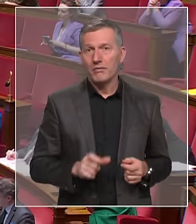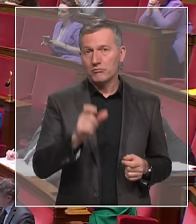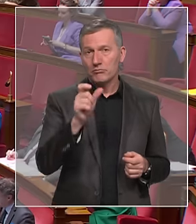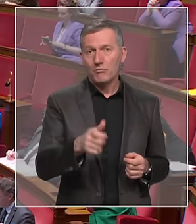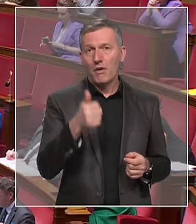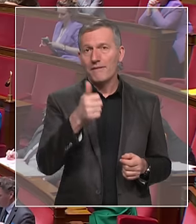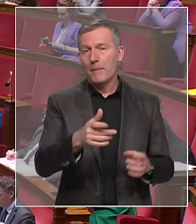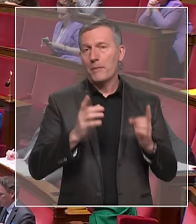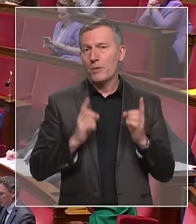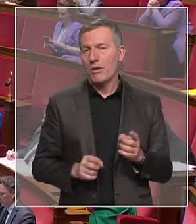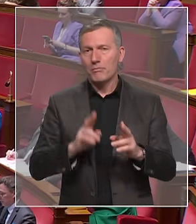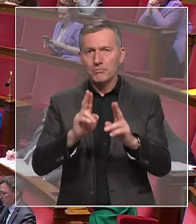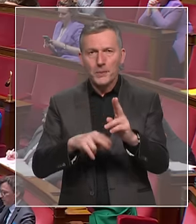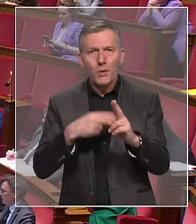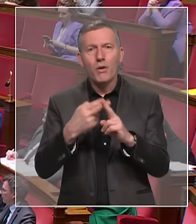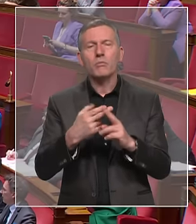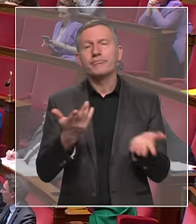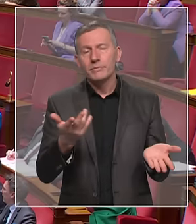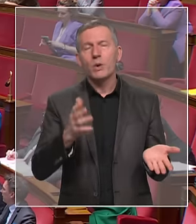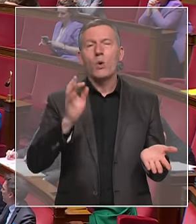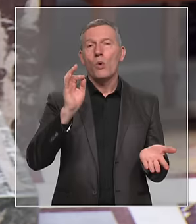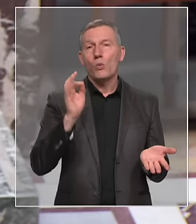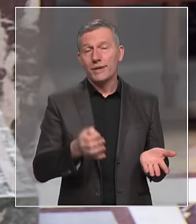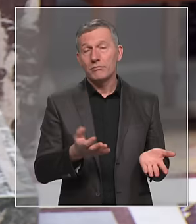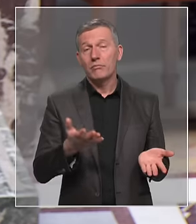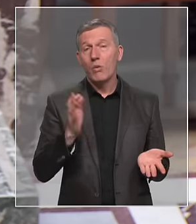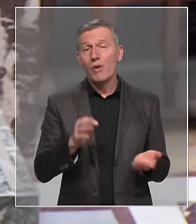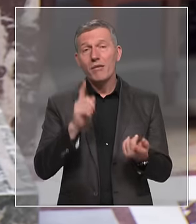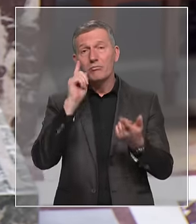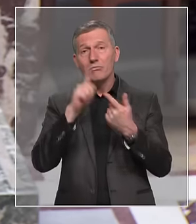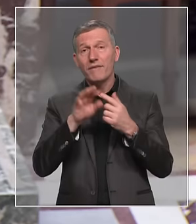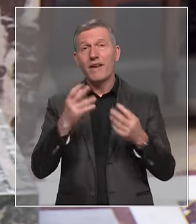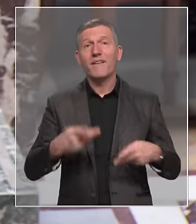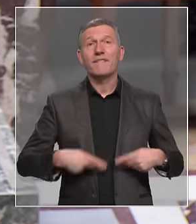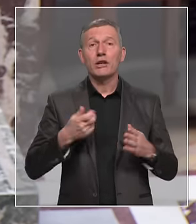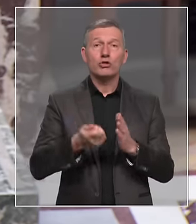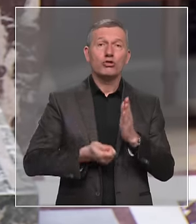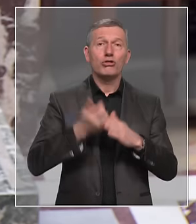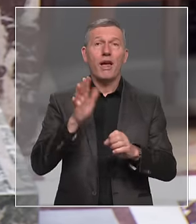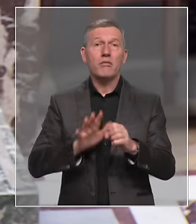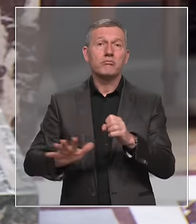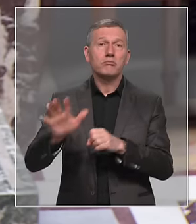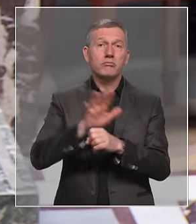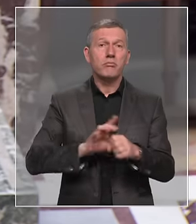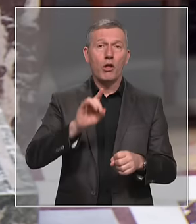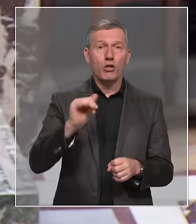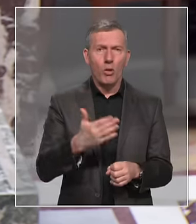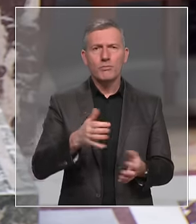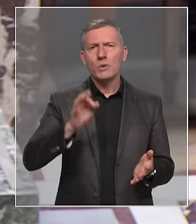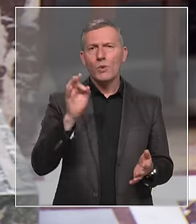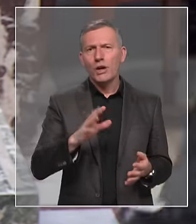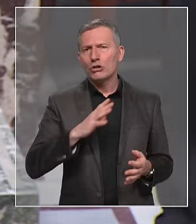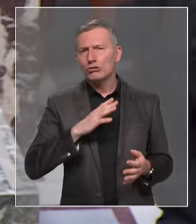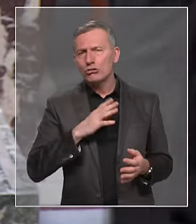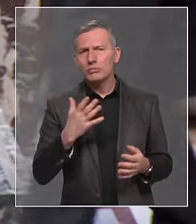député Philippe Naillet. Oui, il y a un enjeu par rapport à la vie chère dans les territoires ultramarins. Il y a des